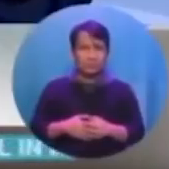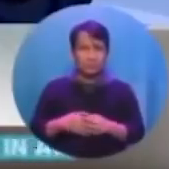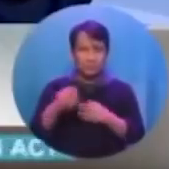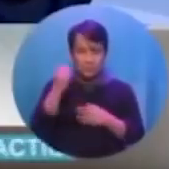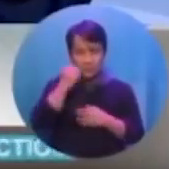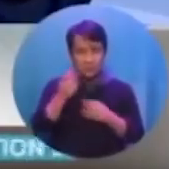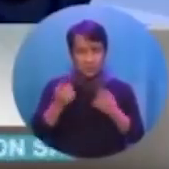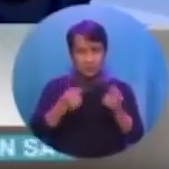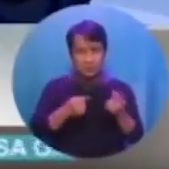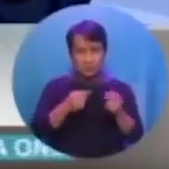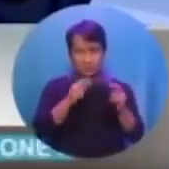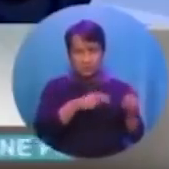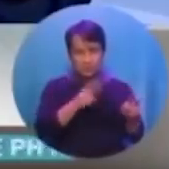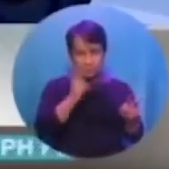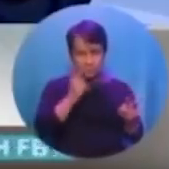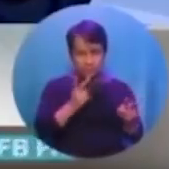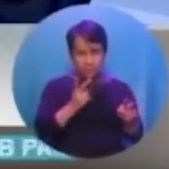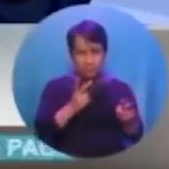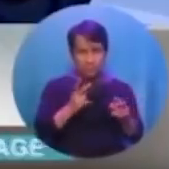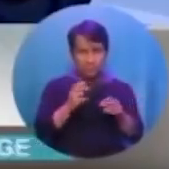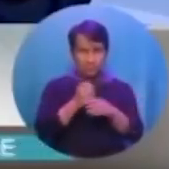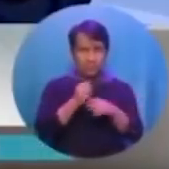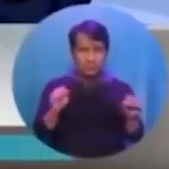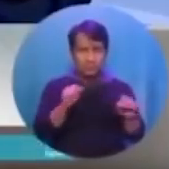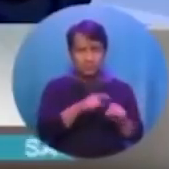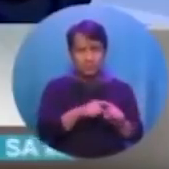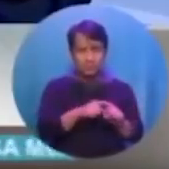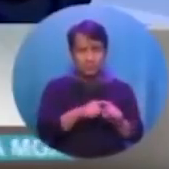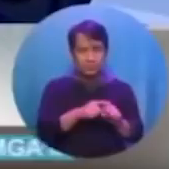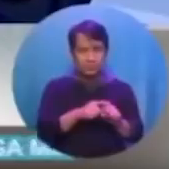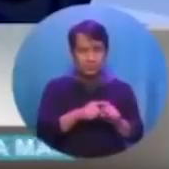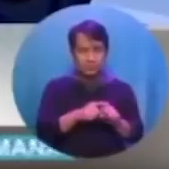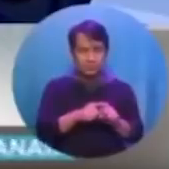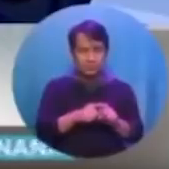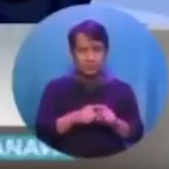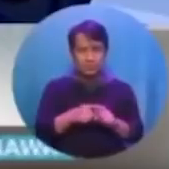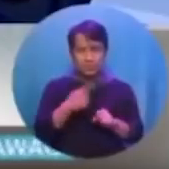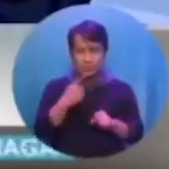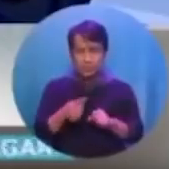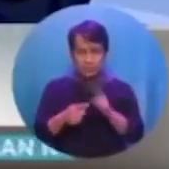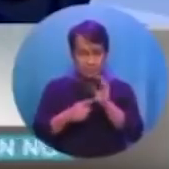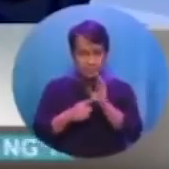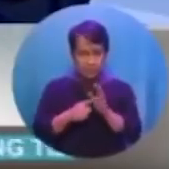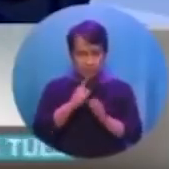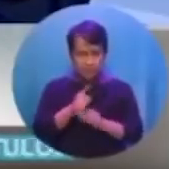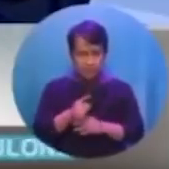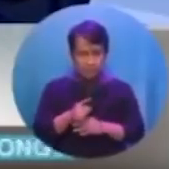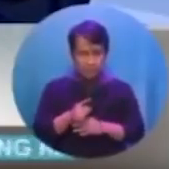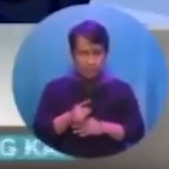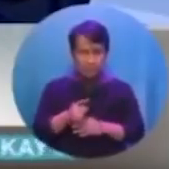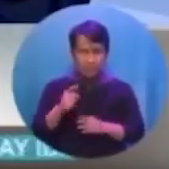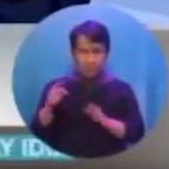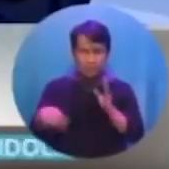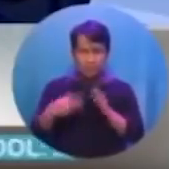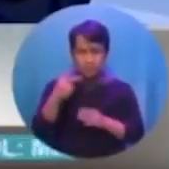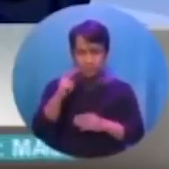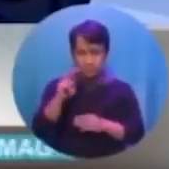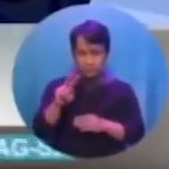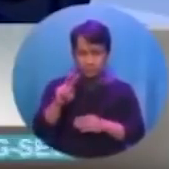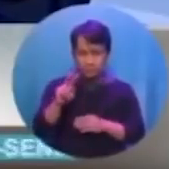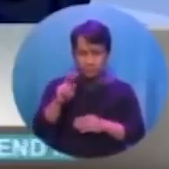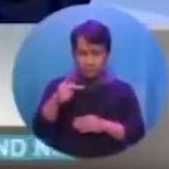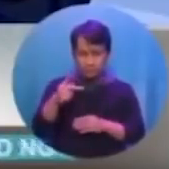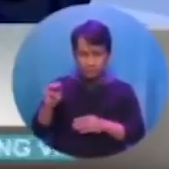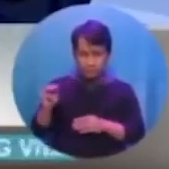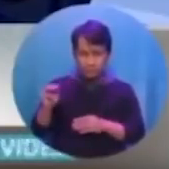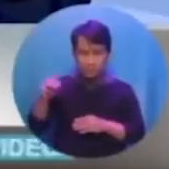at pungkulin din natin na isikyo sila. At kung tutusin, mga 2 kilometro lang ang